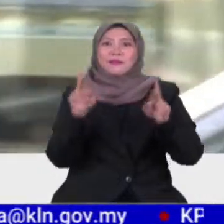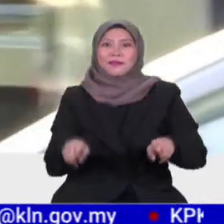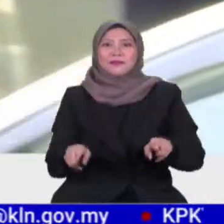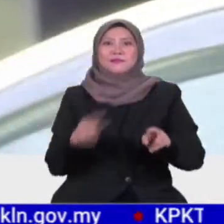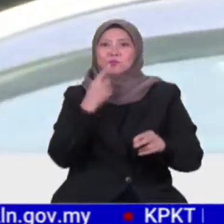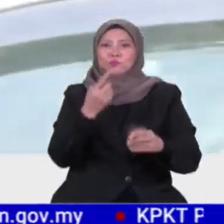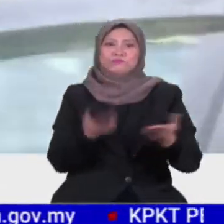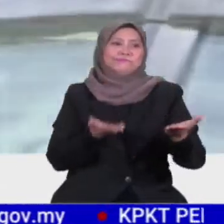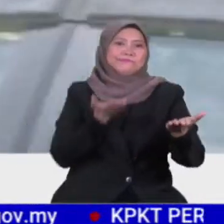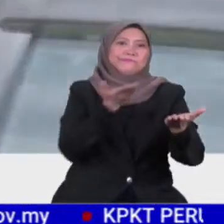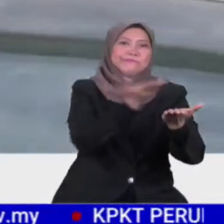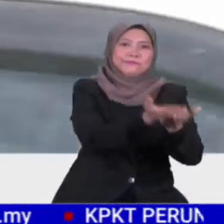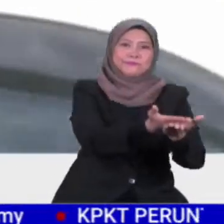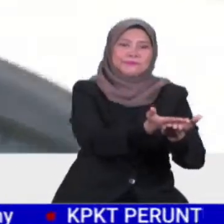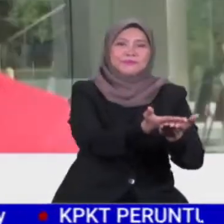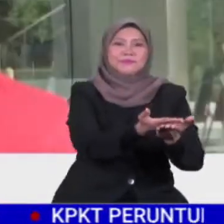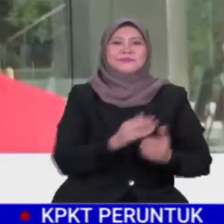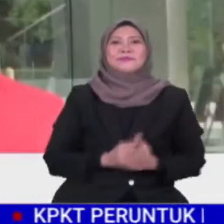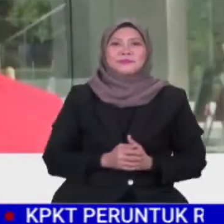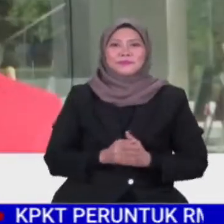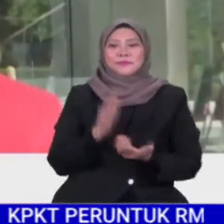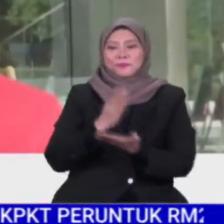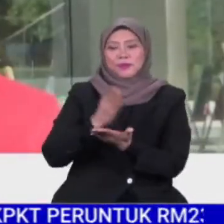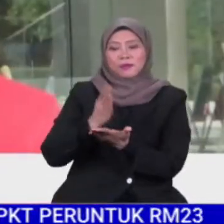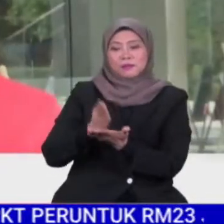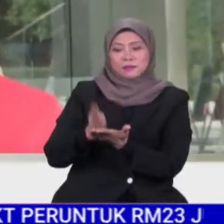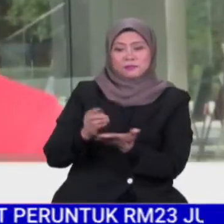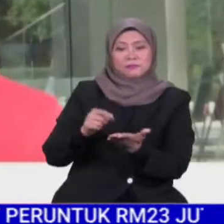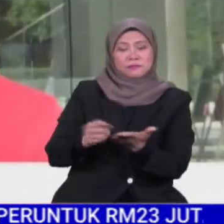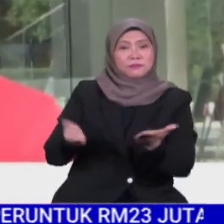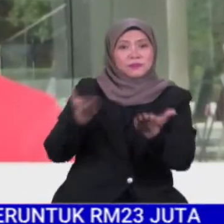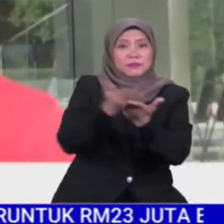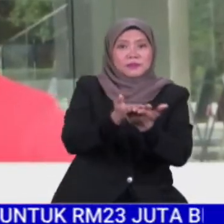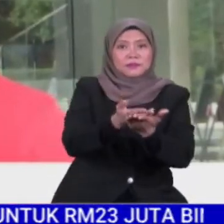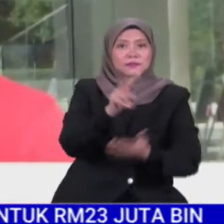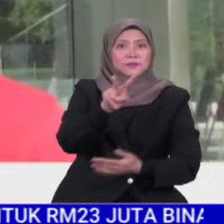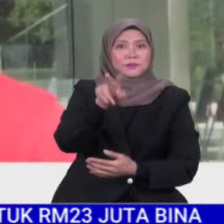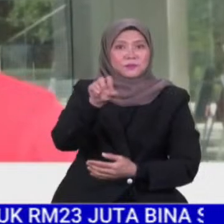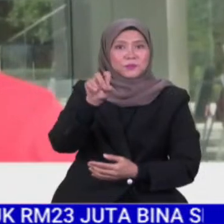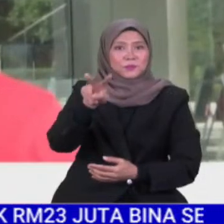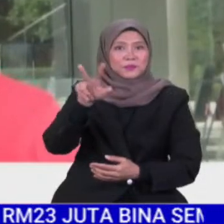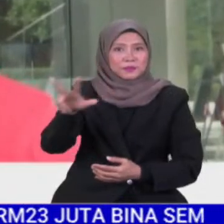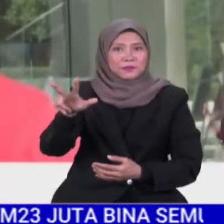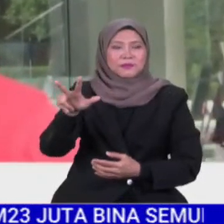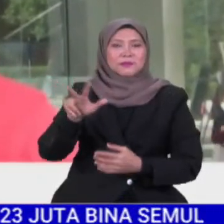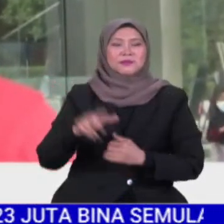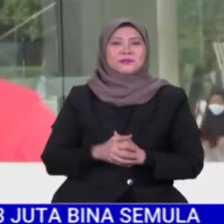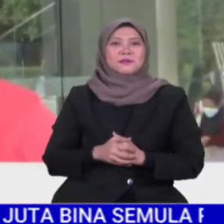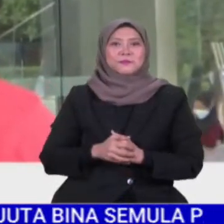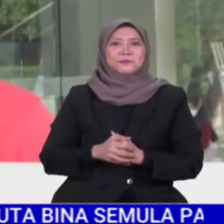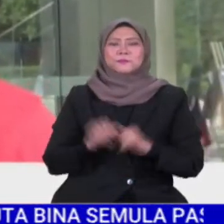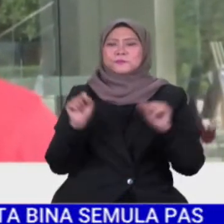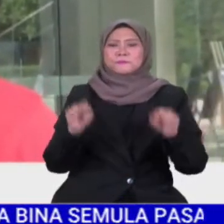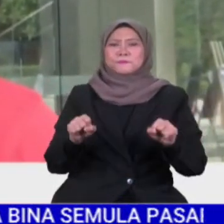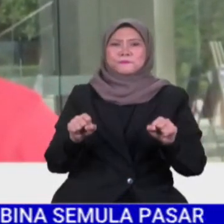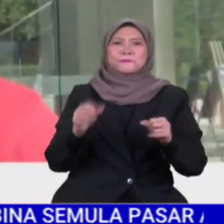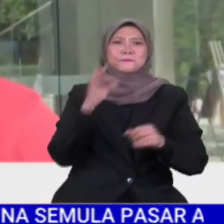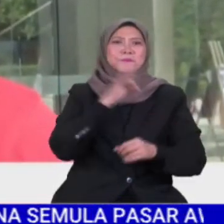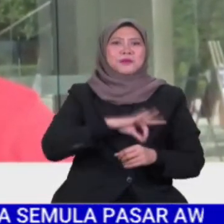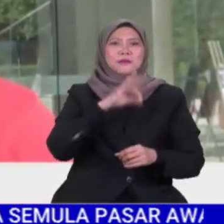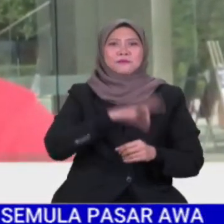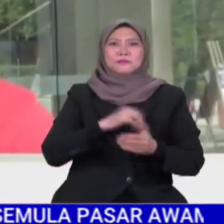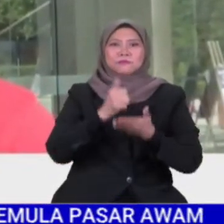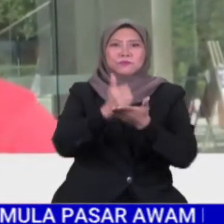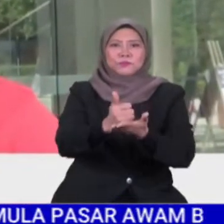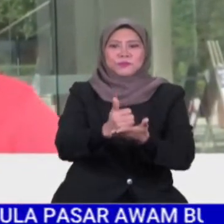rakyat. Harapan saya semoga bajet yang dibentangkan pada 2023 ini boleh membagikan manfaat